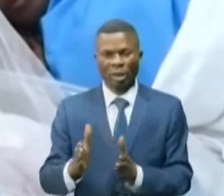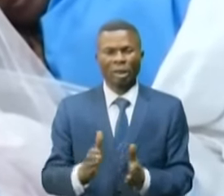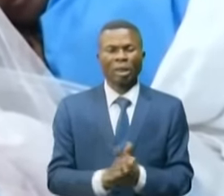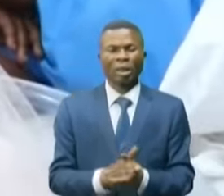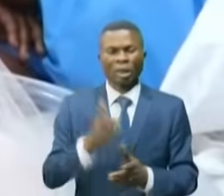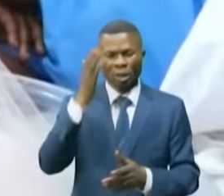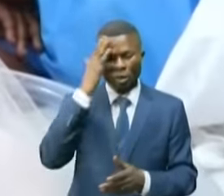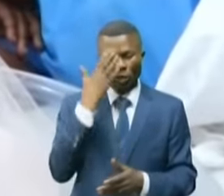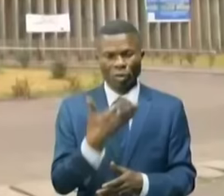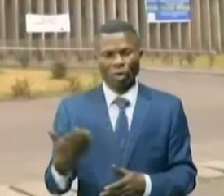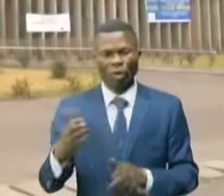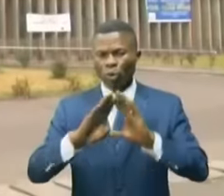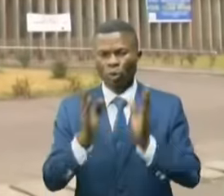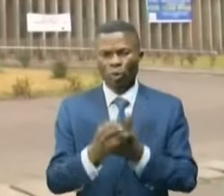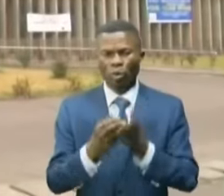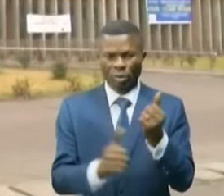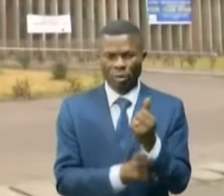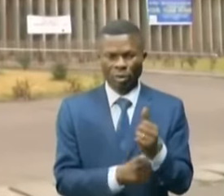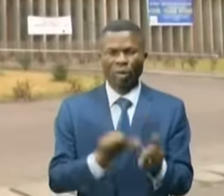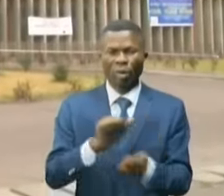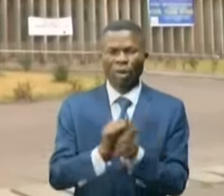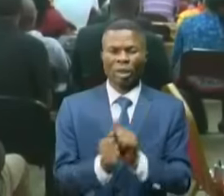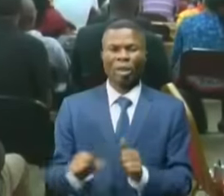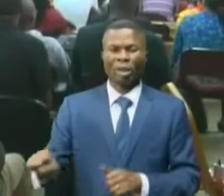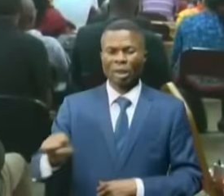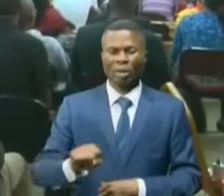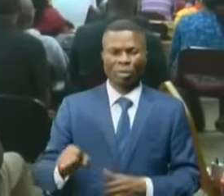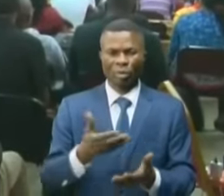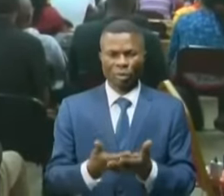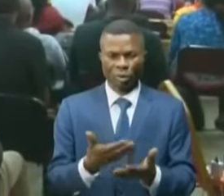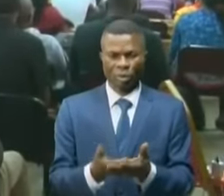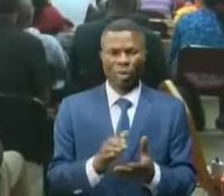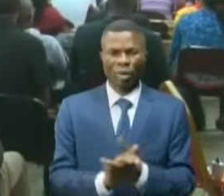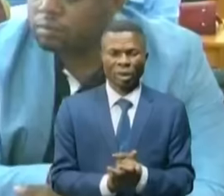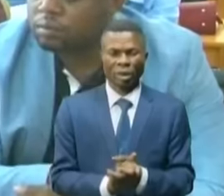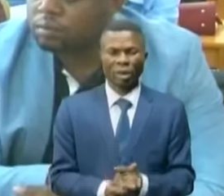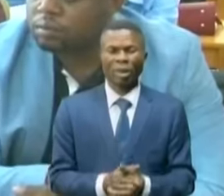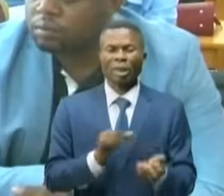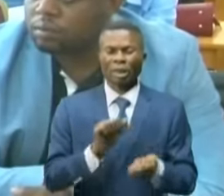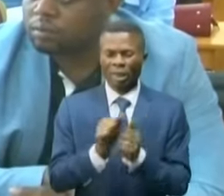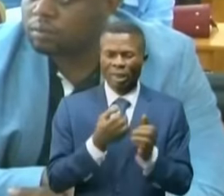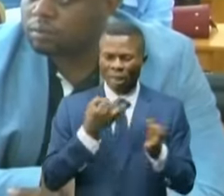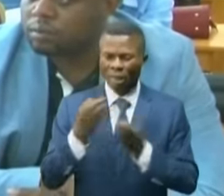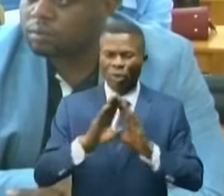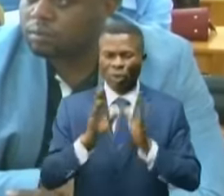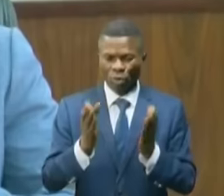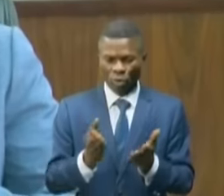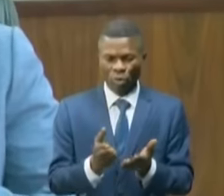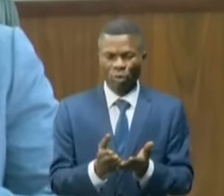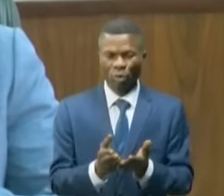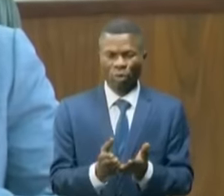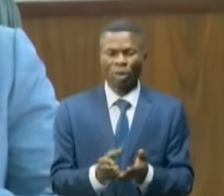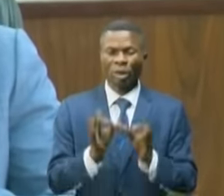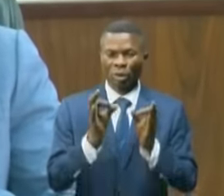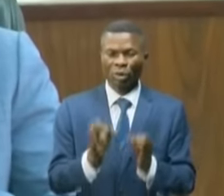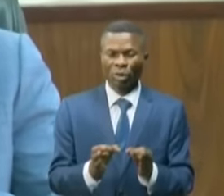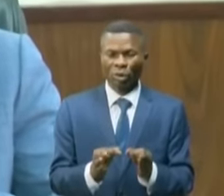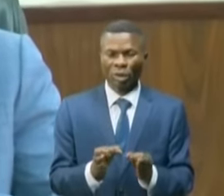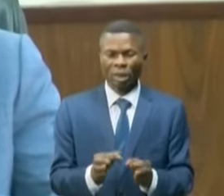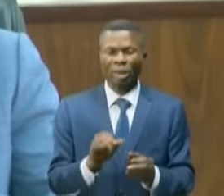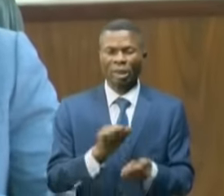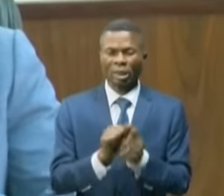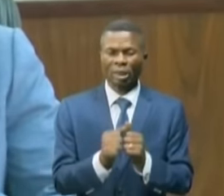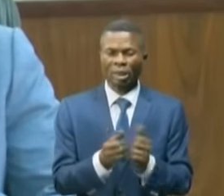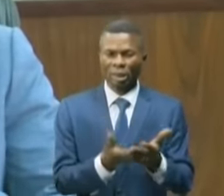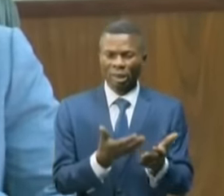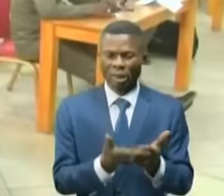des ressources humaines du secteur de la santé. Le projet EPIC RDC récemment lancé était pour résoudre ce problème